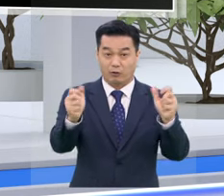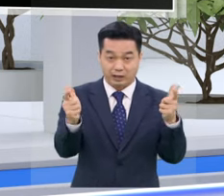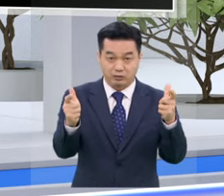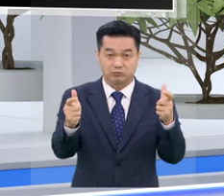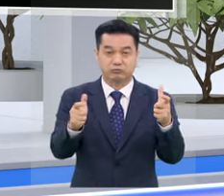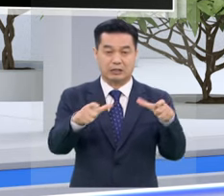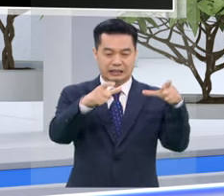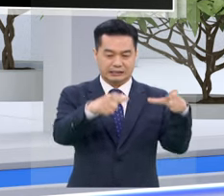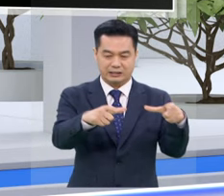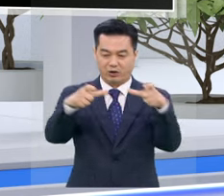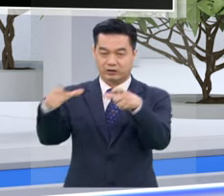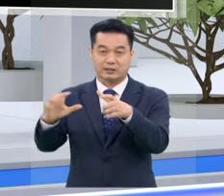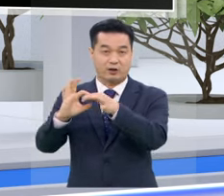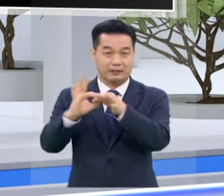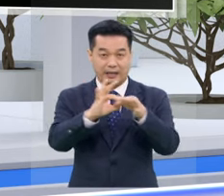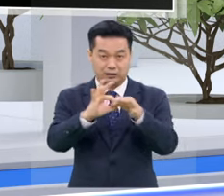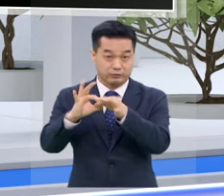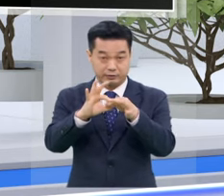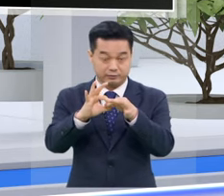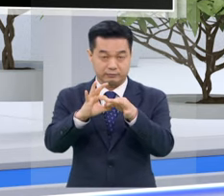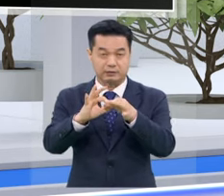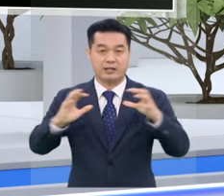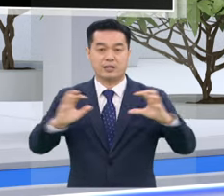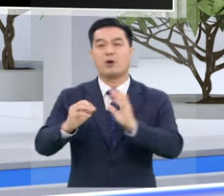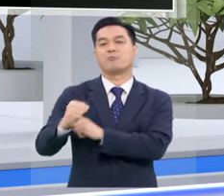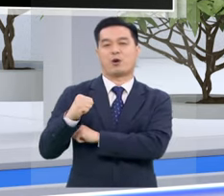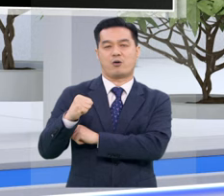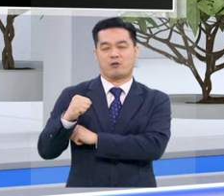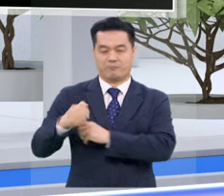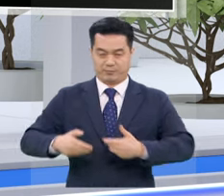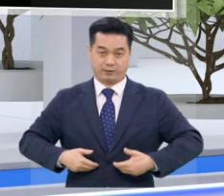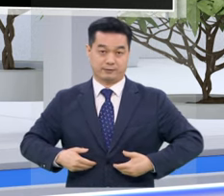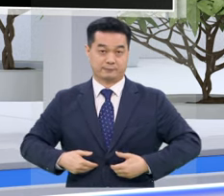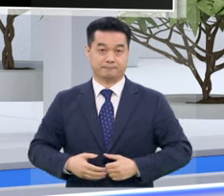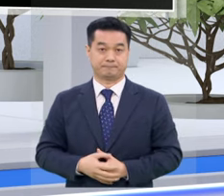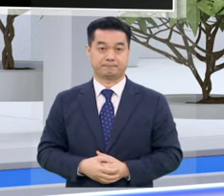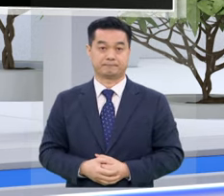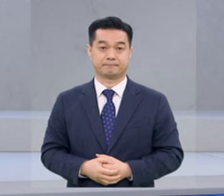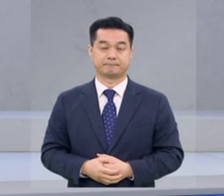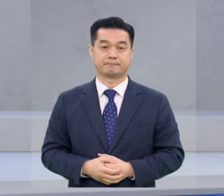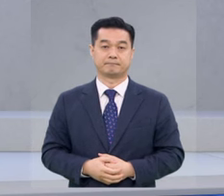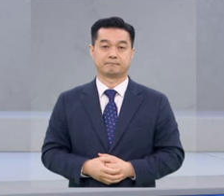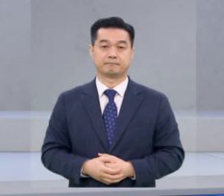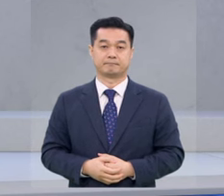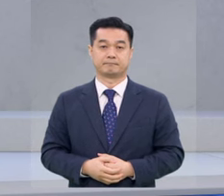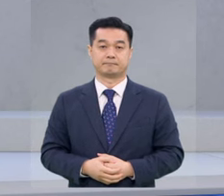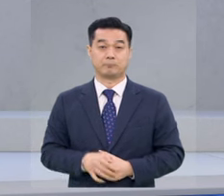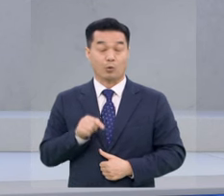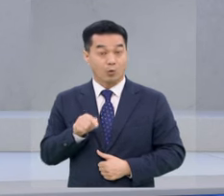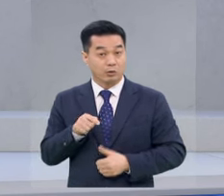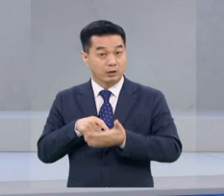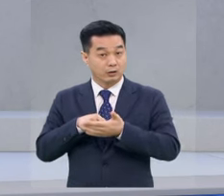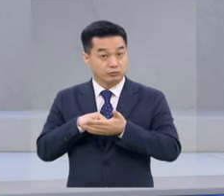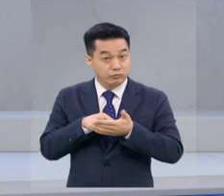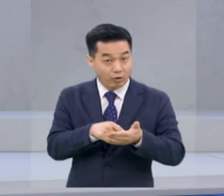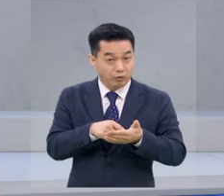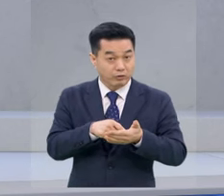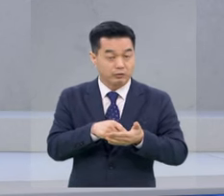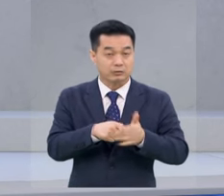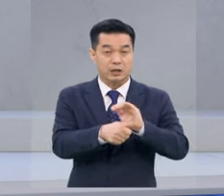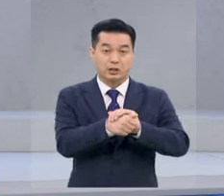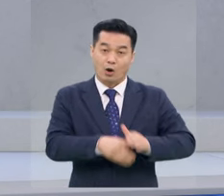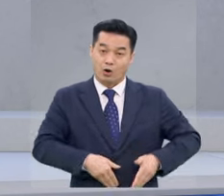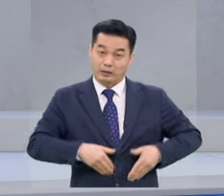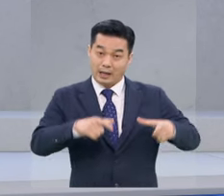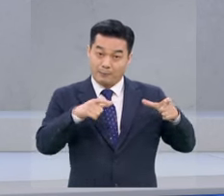지역간의 네트워크를 바탕으로 협력 체계를 구축할 필요가 있습니다 그런데 추진 중이던 영남권